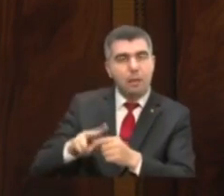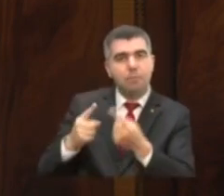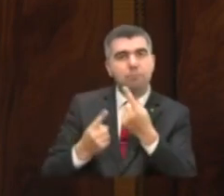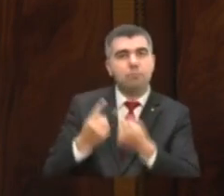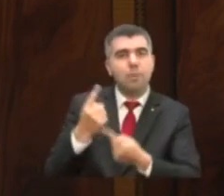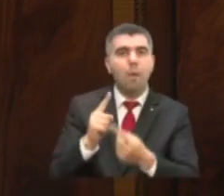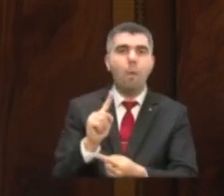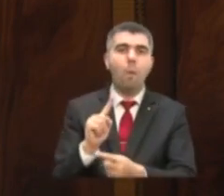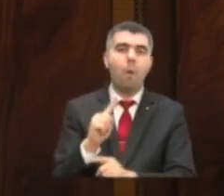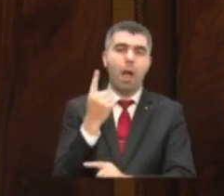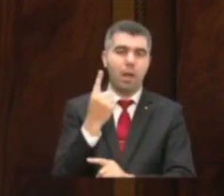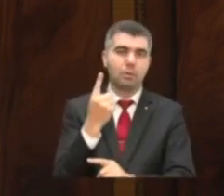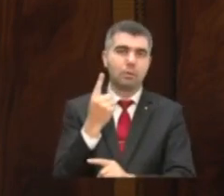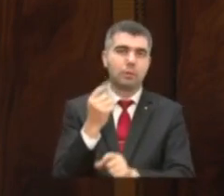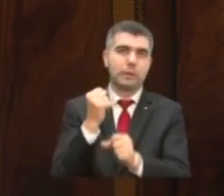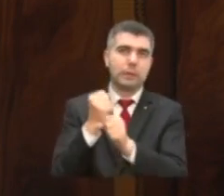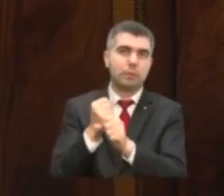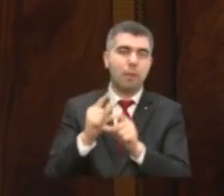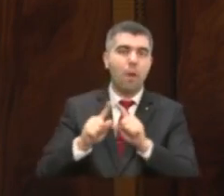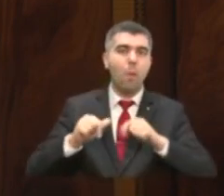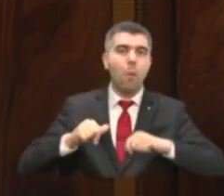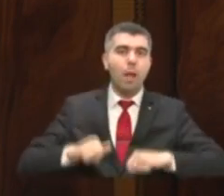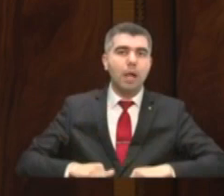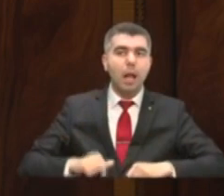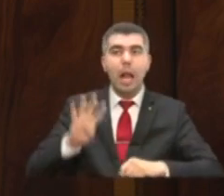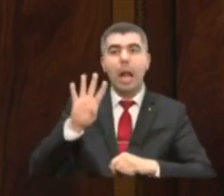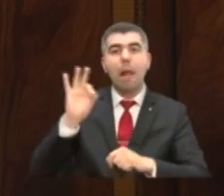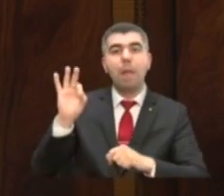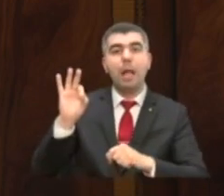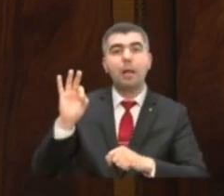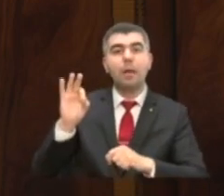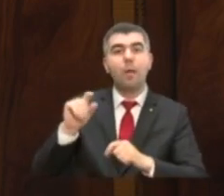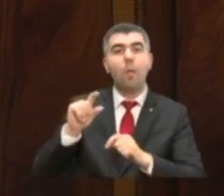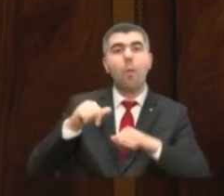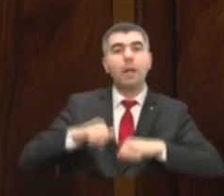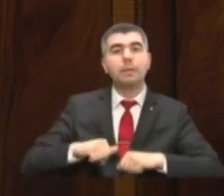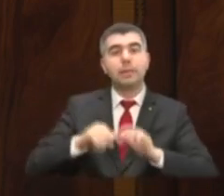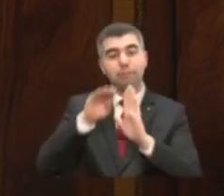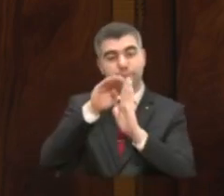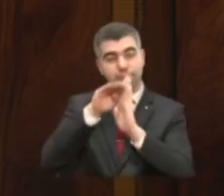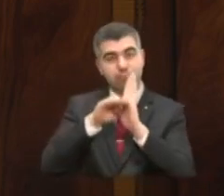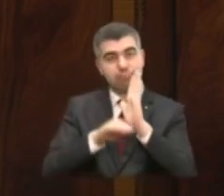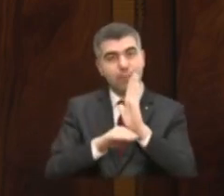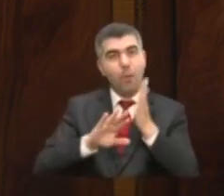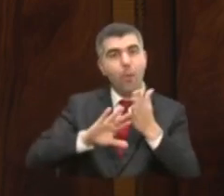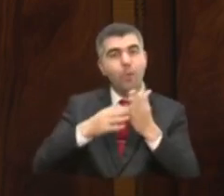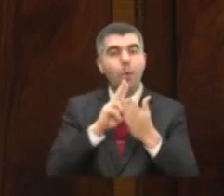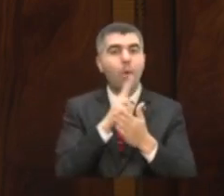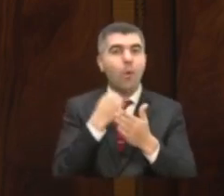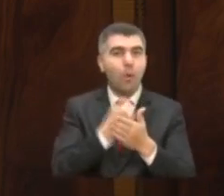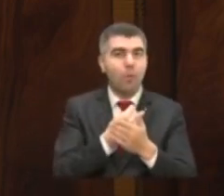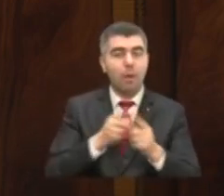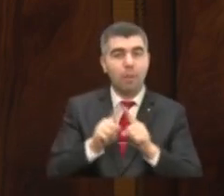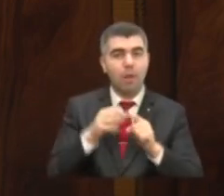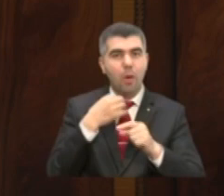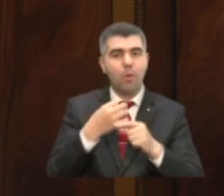لقطاع واحد، رغم أن الوزارة فيها 40 وزير. سيد رئيس الحكومة، إننا نؤكد لكم من داخل فريق حزب